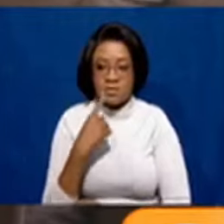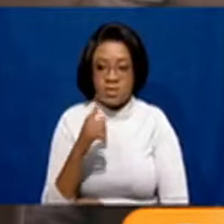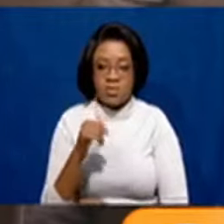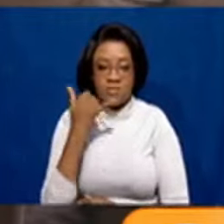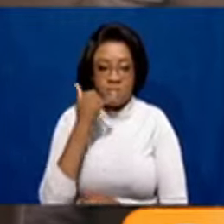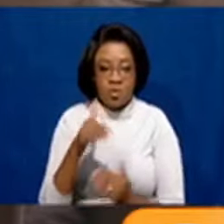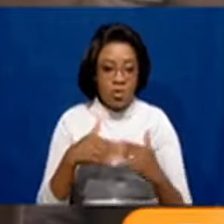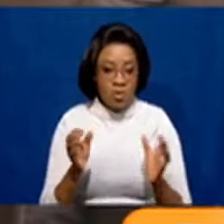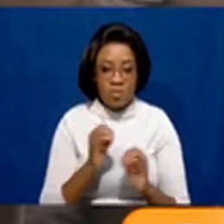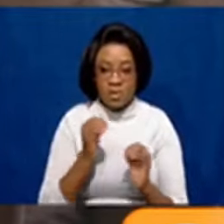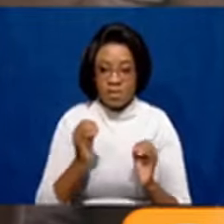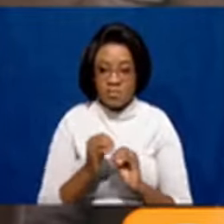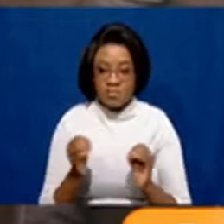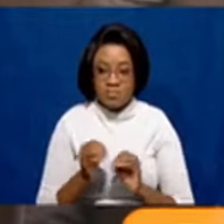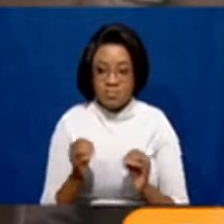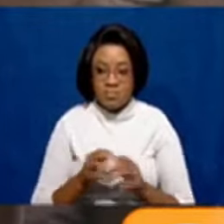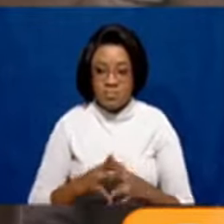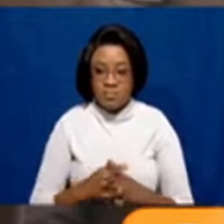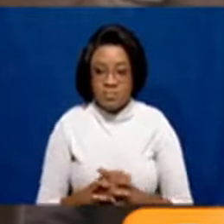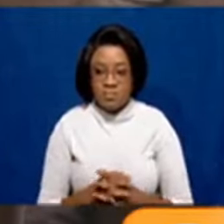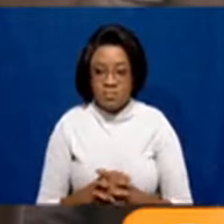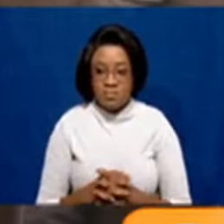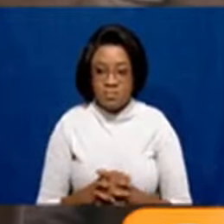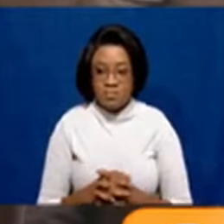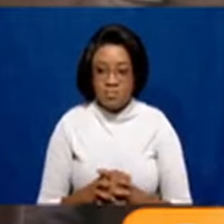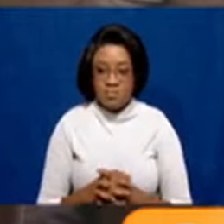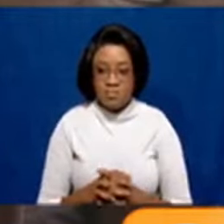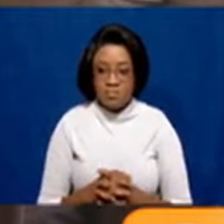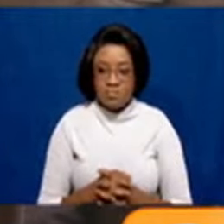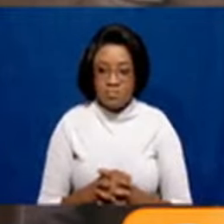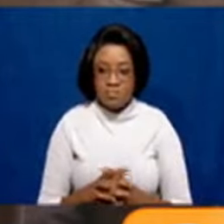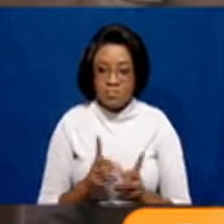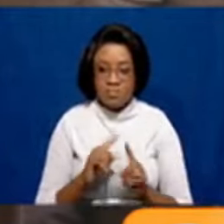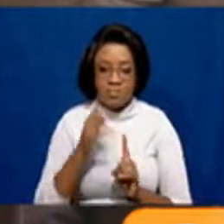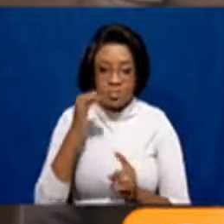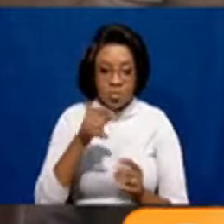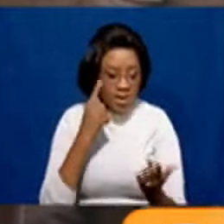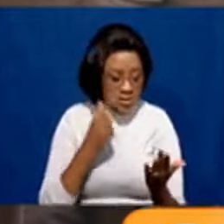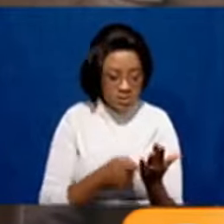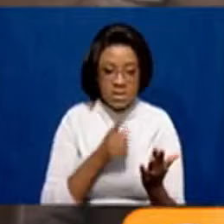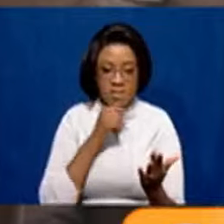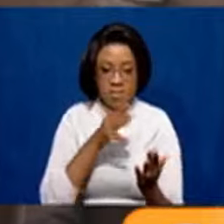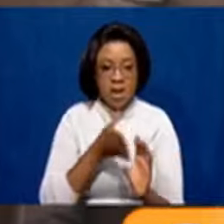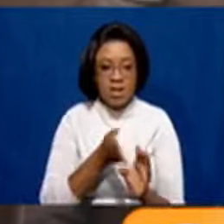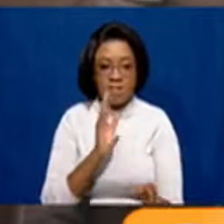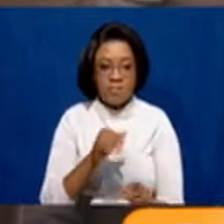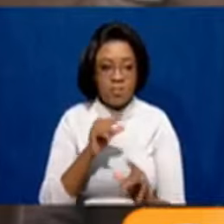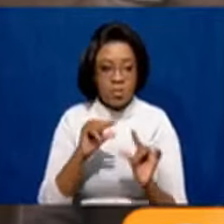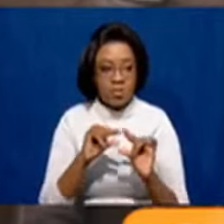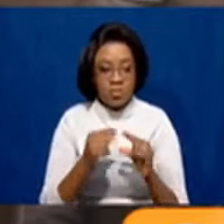imekataa kufunguka. Sasa alivyouliza na mbona kijana ameleft kwa wall,